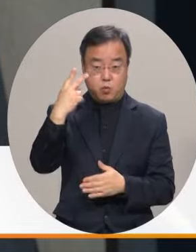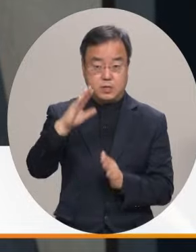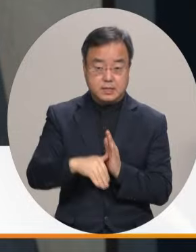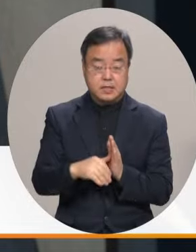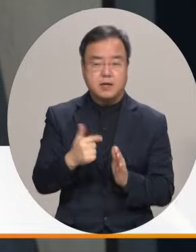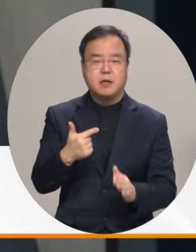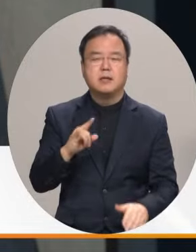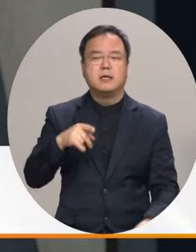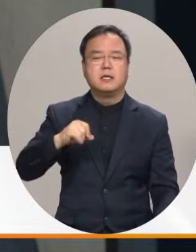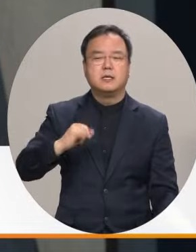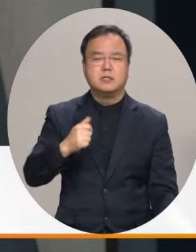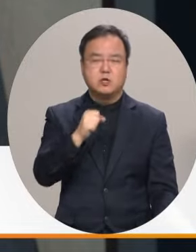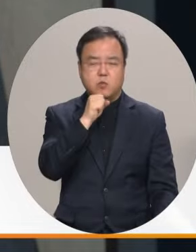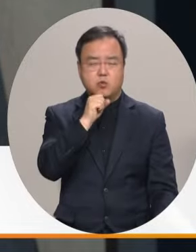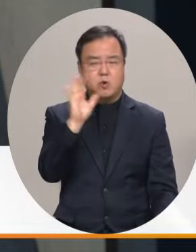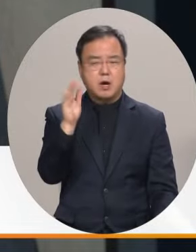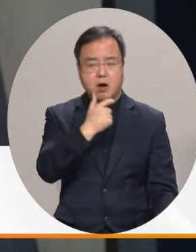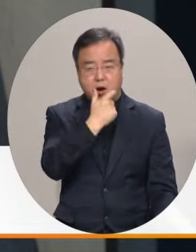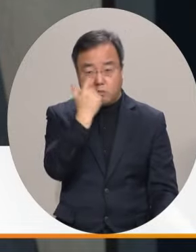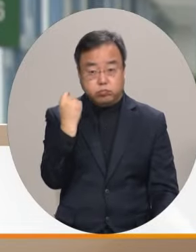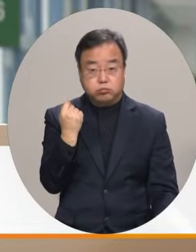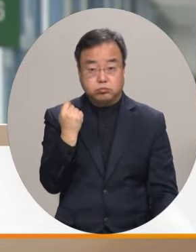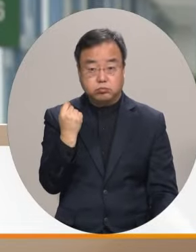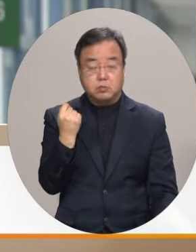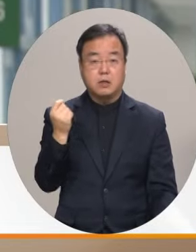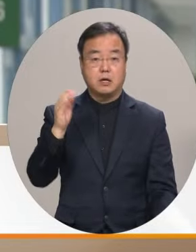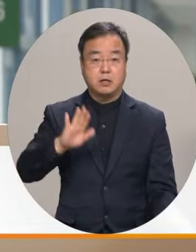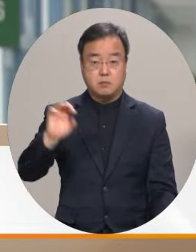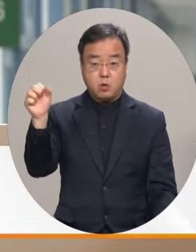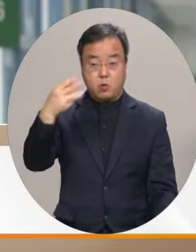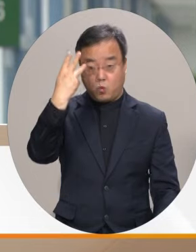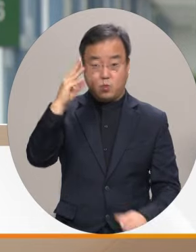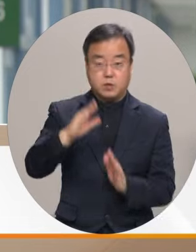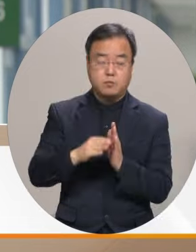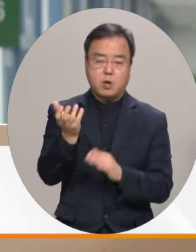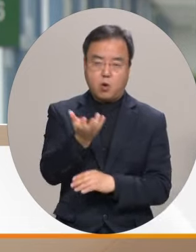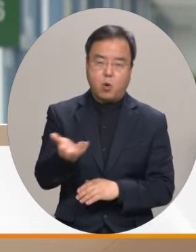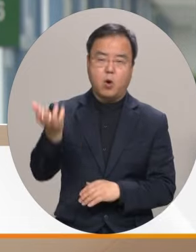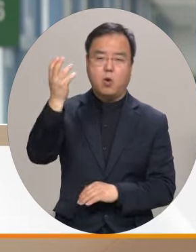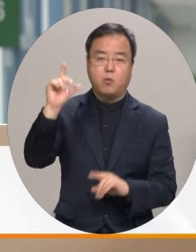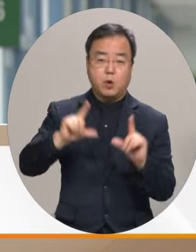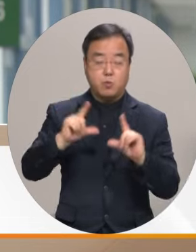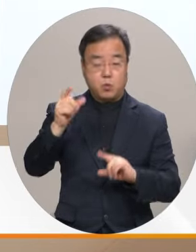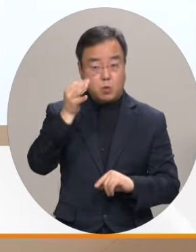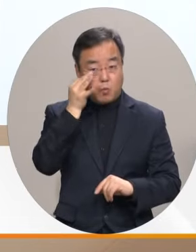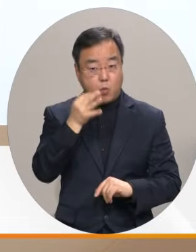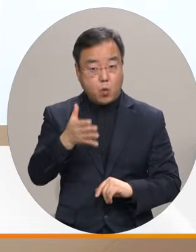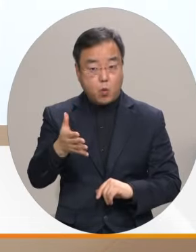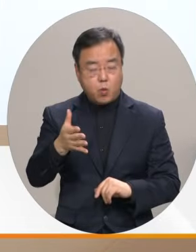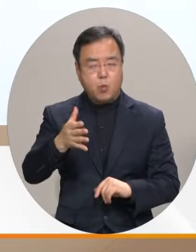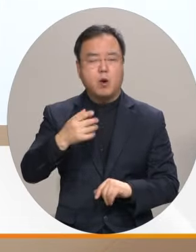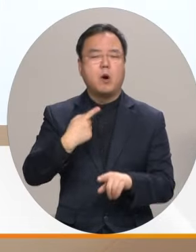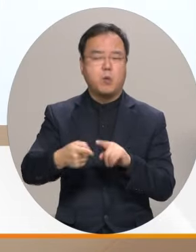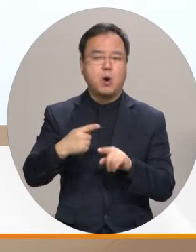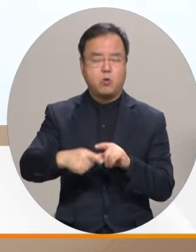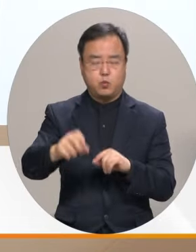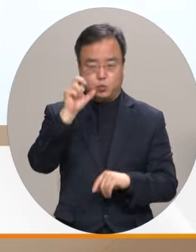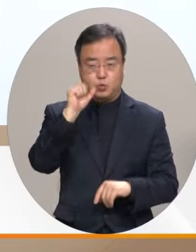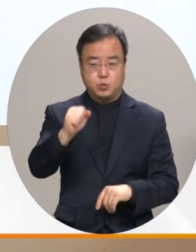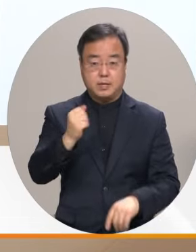좋았다고 하더라도 3학년에 어 하는 모습을 보여주는 것만으로도 충분히 우수한 평가를 받을 수가 있다라는 걸 전제로